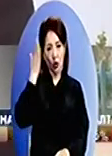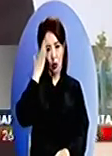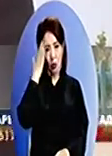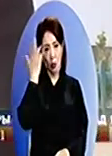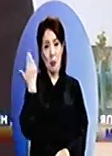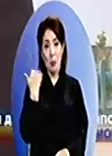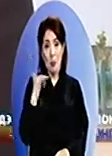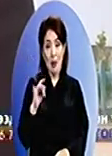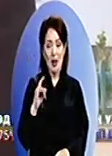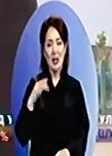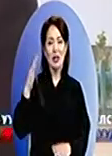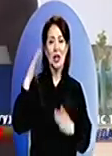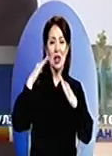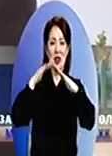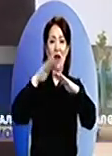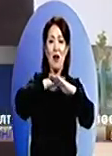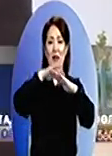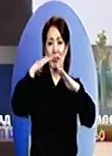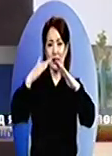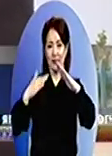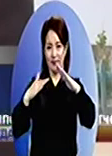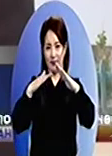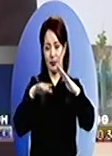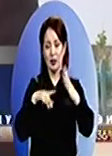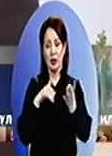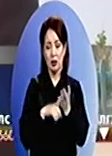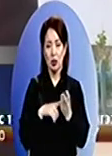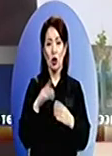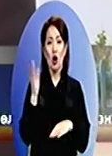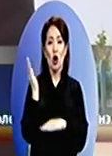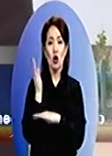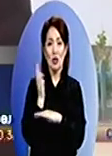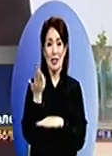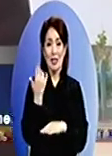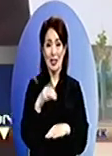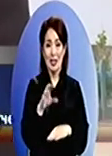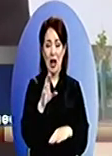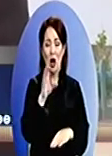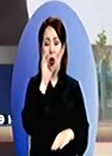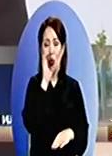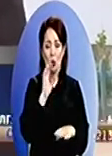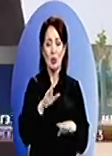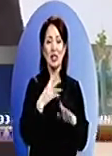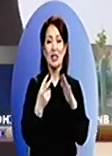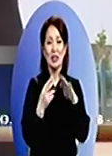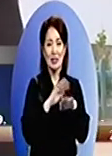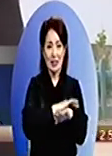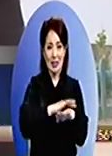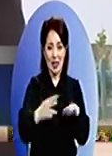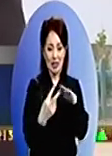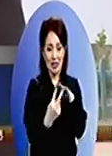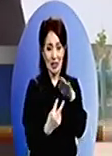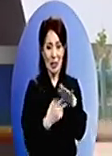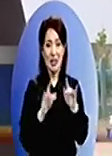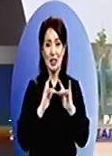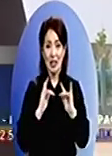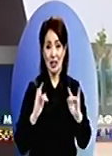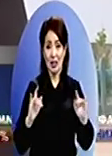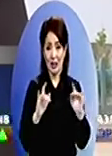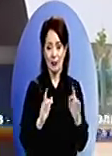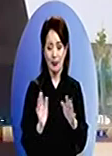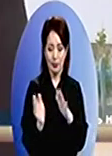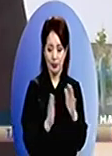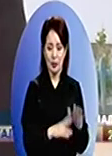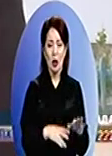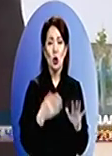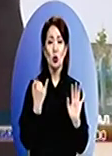асуудал, мөн тэр үдийн цаг хөтөлбөрийн одоо заалны ширээ сандлын асуудал, мөн 6 настай сурагчдын бас